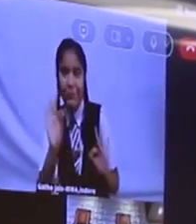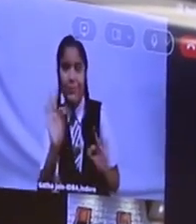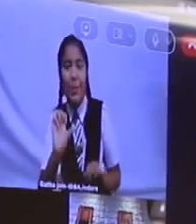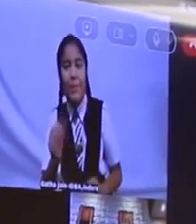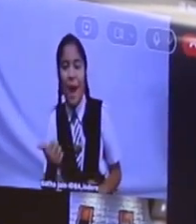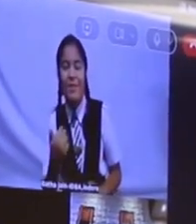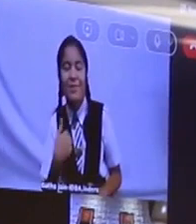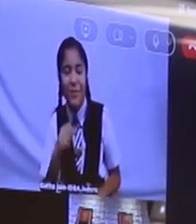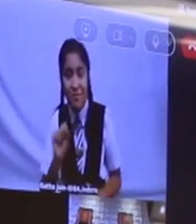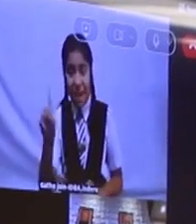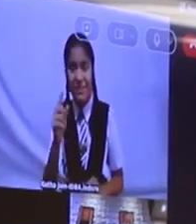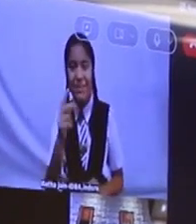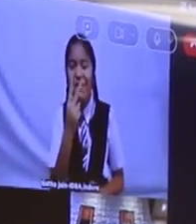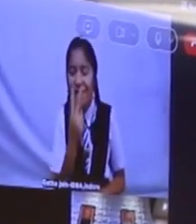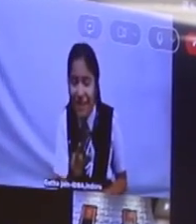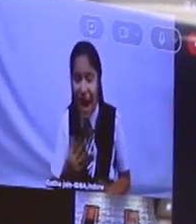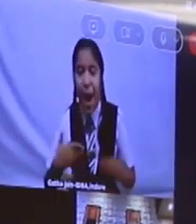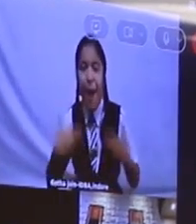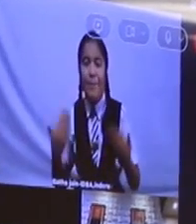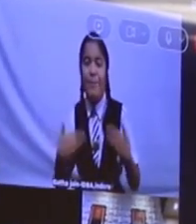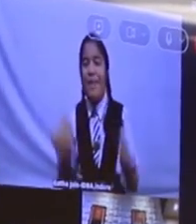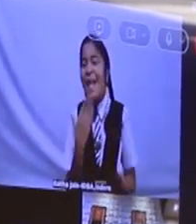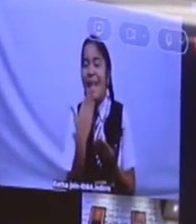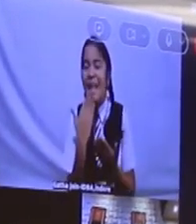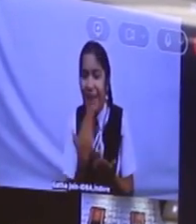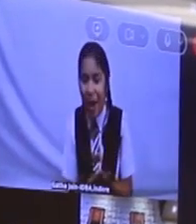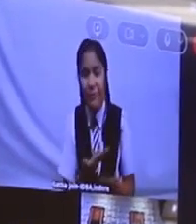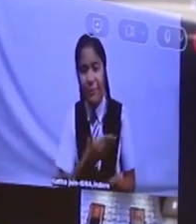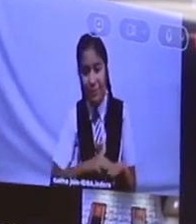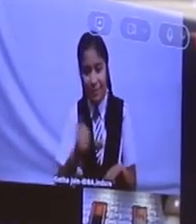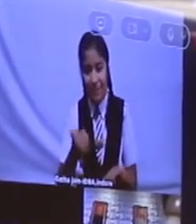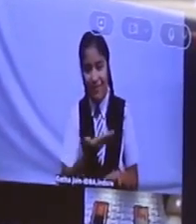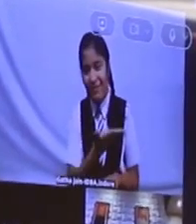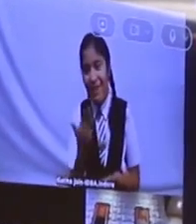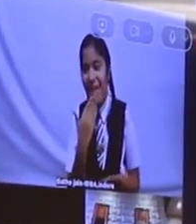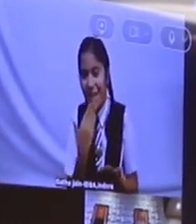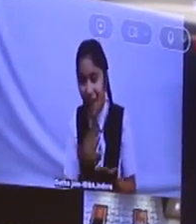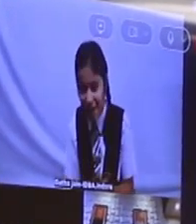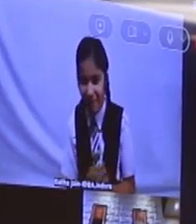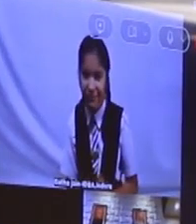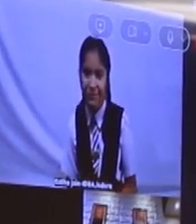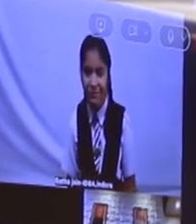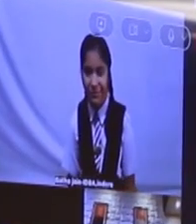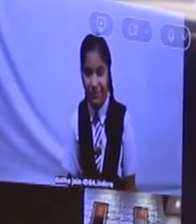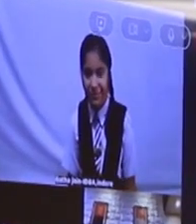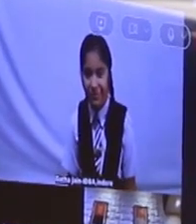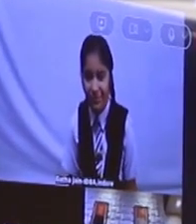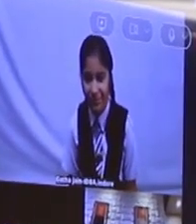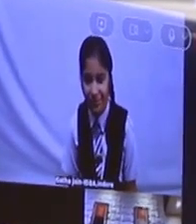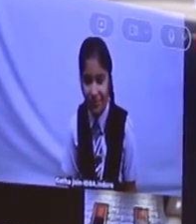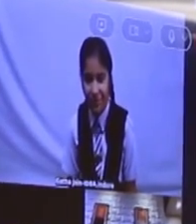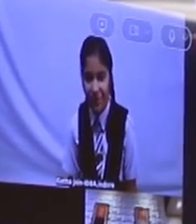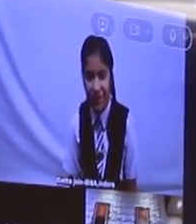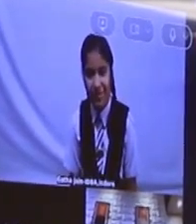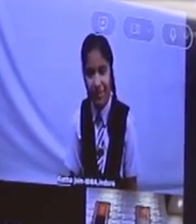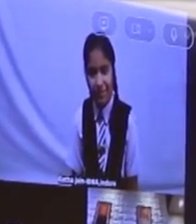में भेजा और जो भी जज पैनल था उन्होंने देखा और मुझे सिलेक्ट किया और मैं प्रथम स्थान मुझे प्राप्त हुआ। मैं सभी जज को और आप सभी